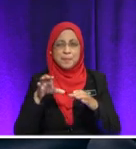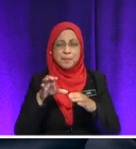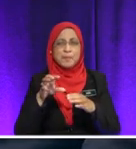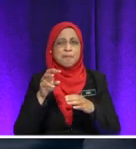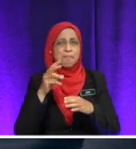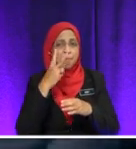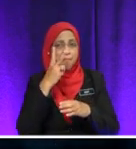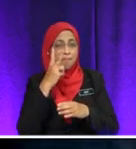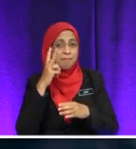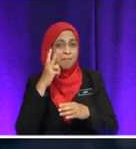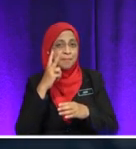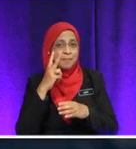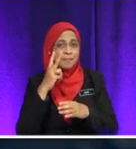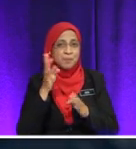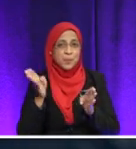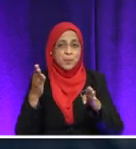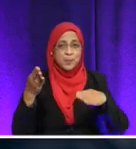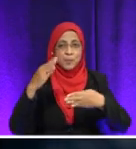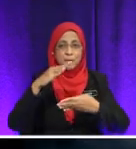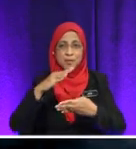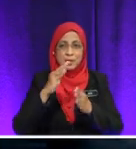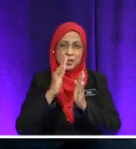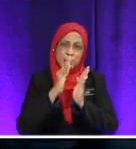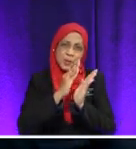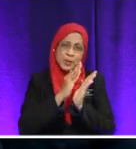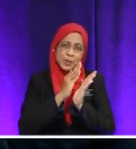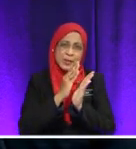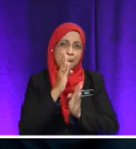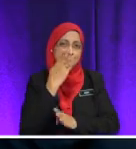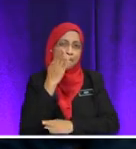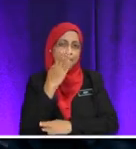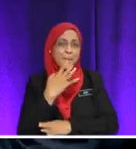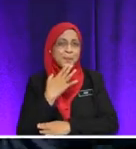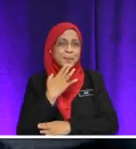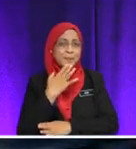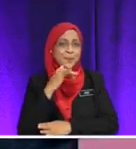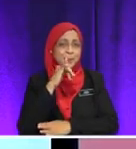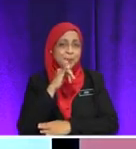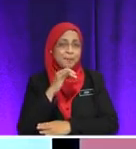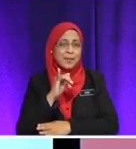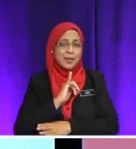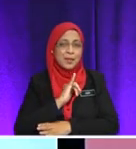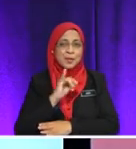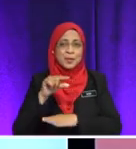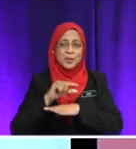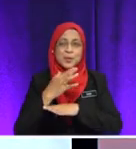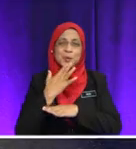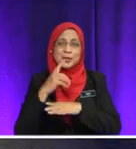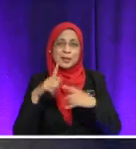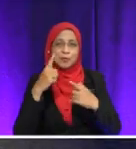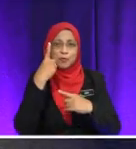Nampak tak gambarannya warna biru ini gila bagian sini saya gunakan